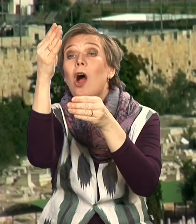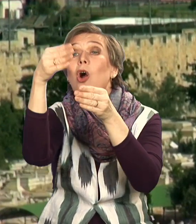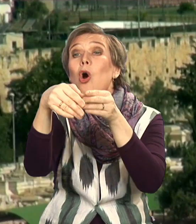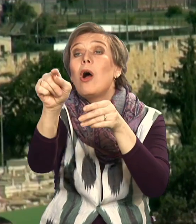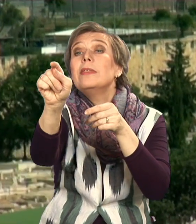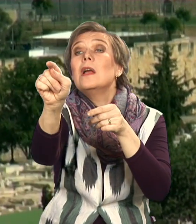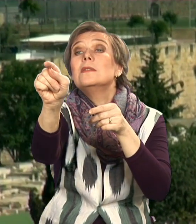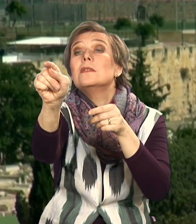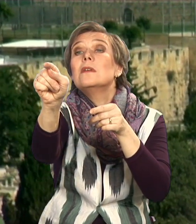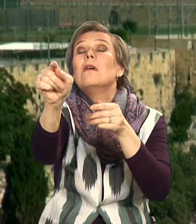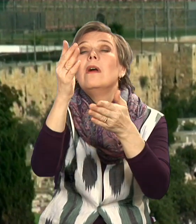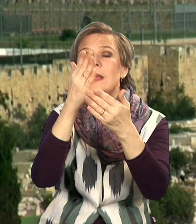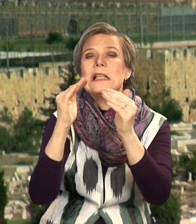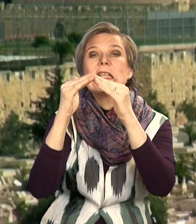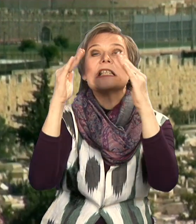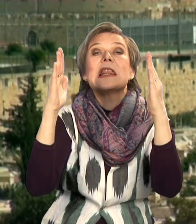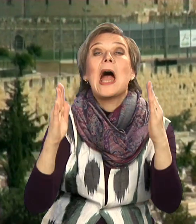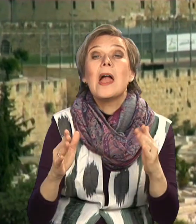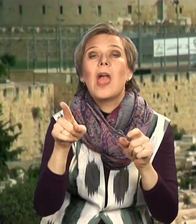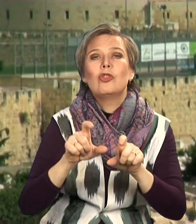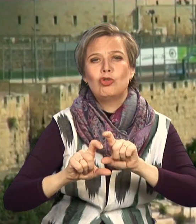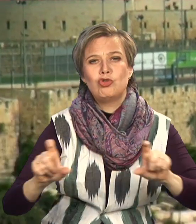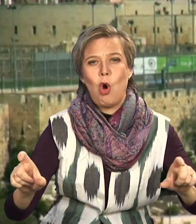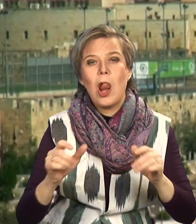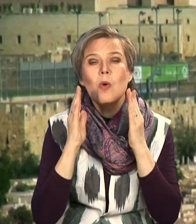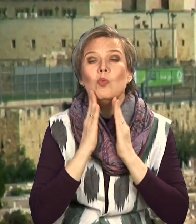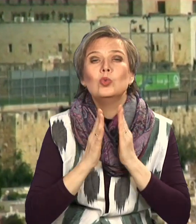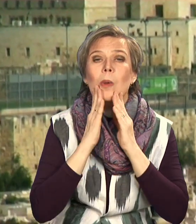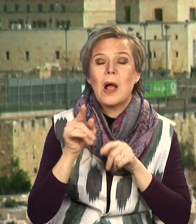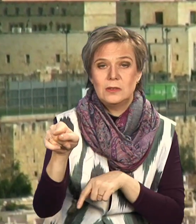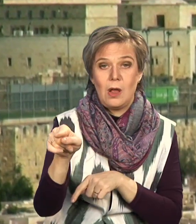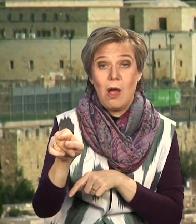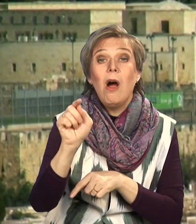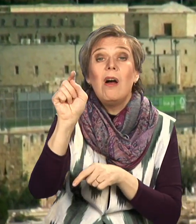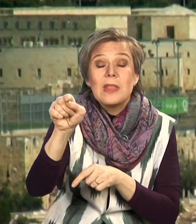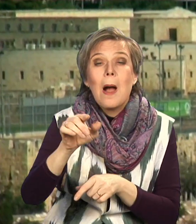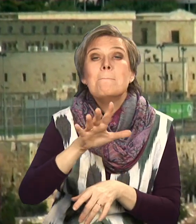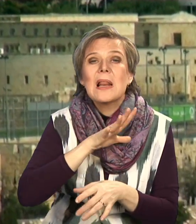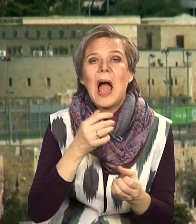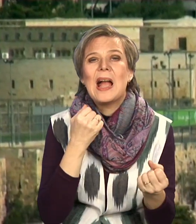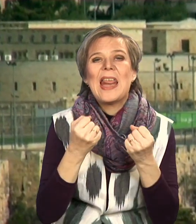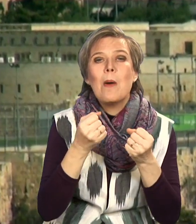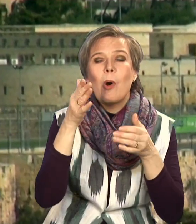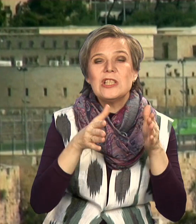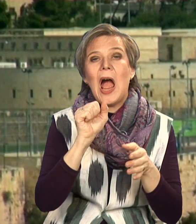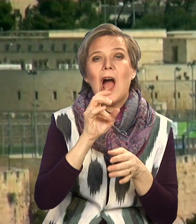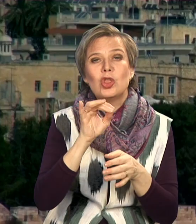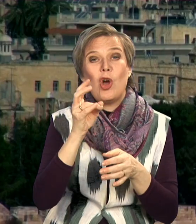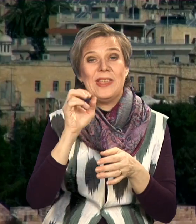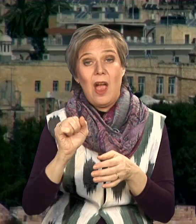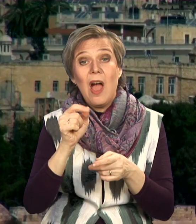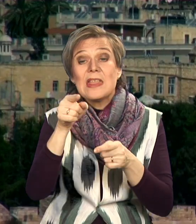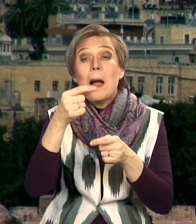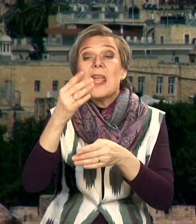деревьев, там есть здание школы мусульманского квартала. И там была крепость Антония. То есть вот там, где